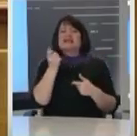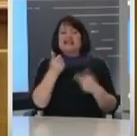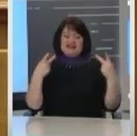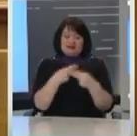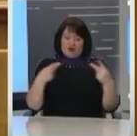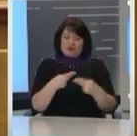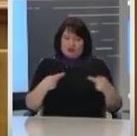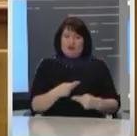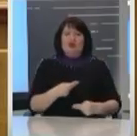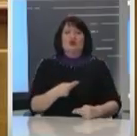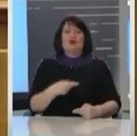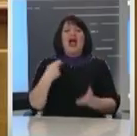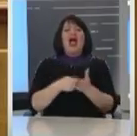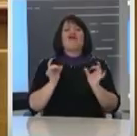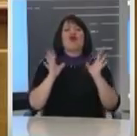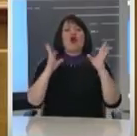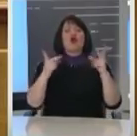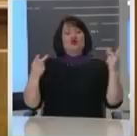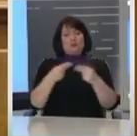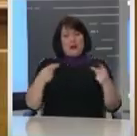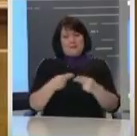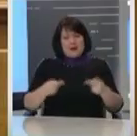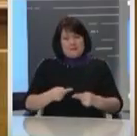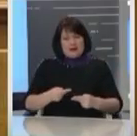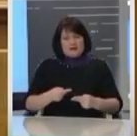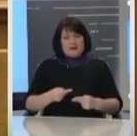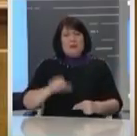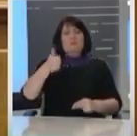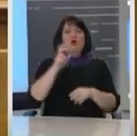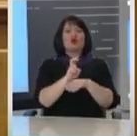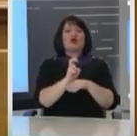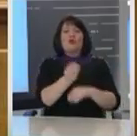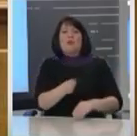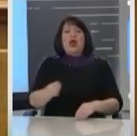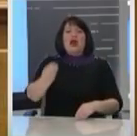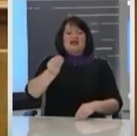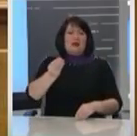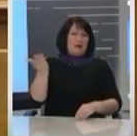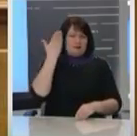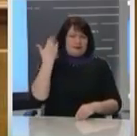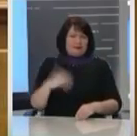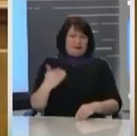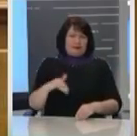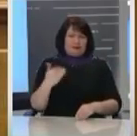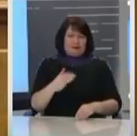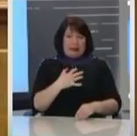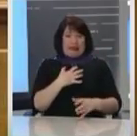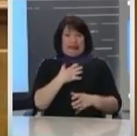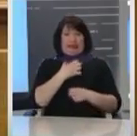συντάξεις, περικοπές στο αφορολόγητο και υψηλά πρωτογενή πλεονάσματα τα οποία πνίγουν την πραγματική